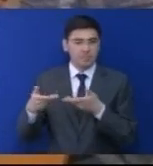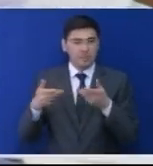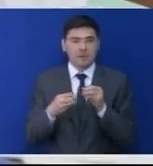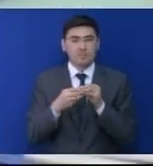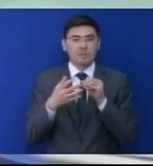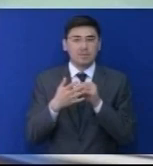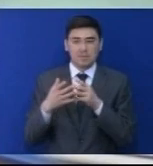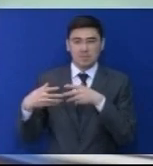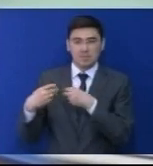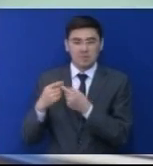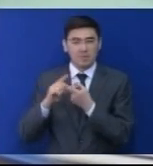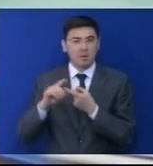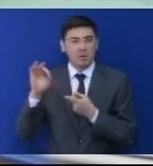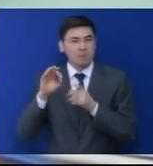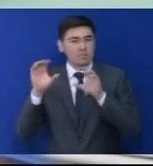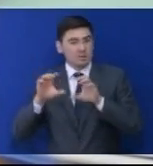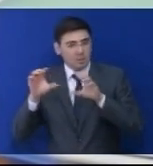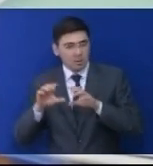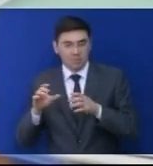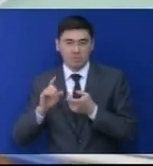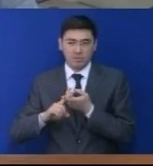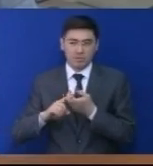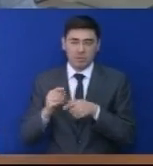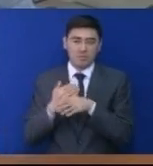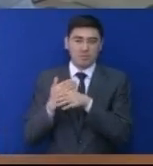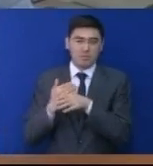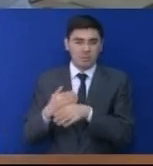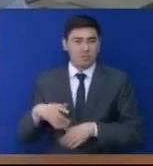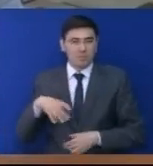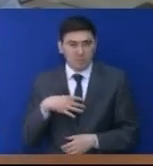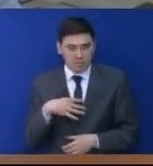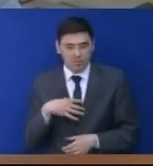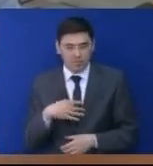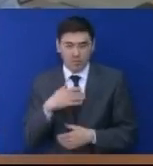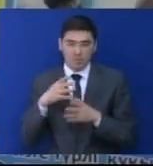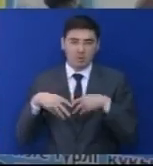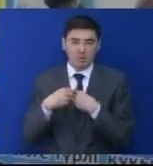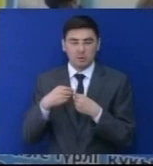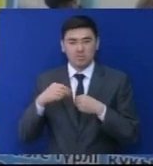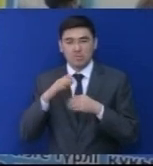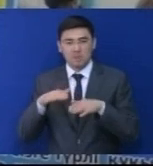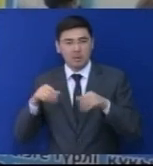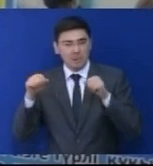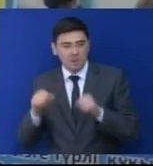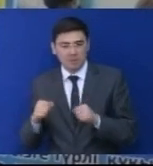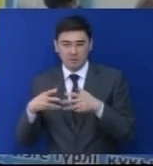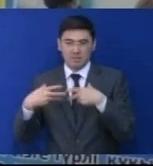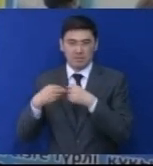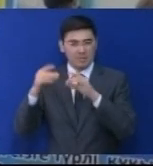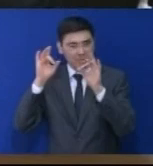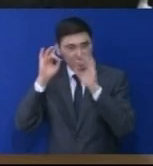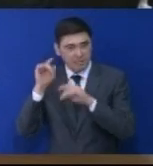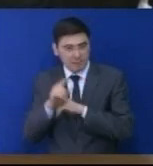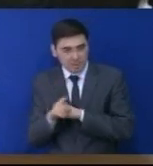отбасына заң және психологиялық тұрғыда көмек көрсетілді. Жалпы қоғамдық қор бүгінде көп балалы және аз қамтылған отбасыларға, қиын жағдайда